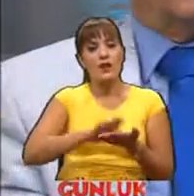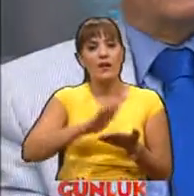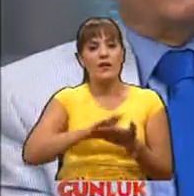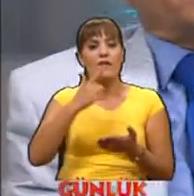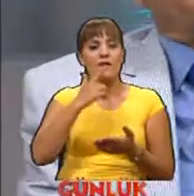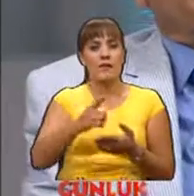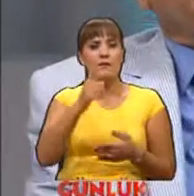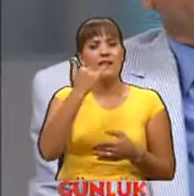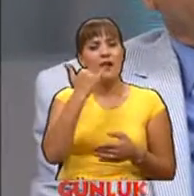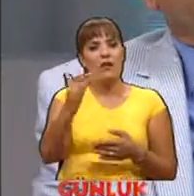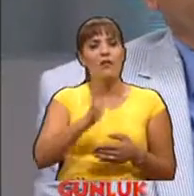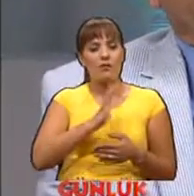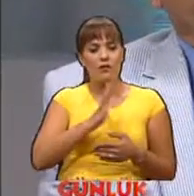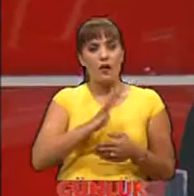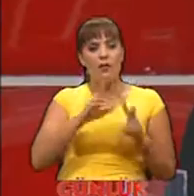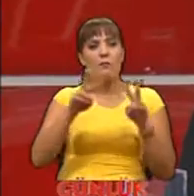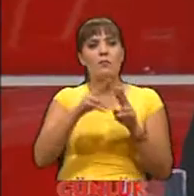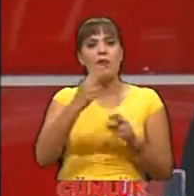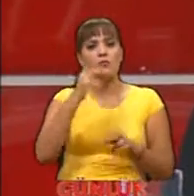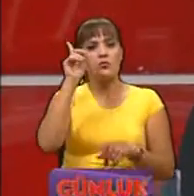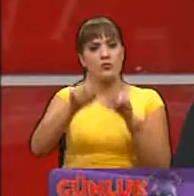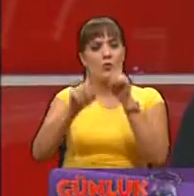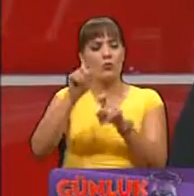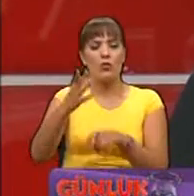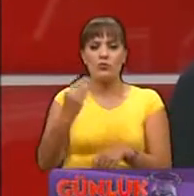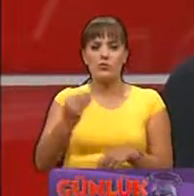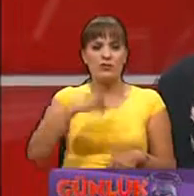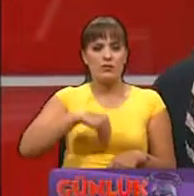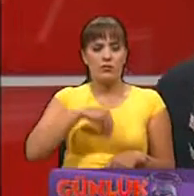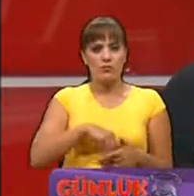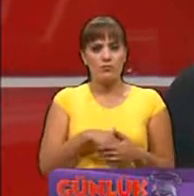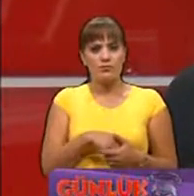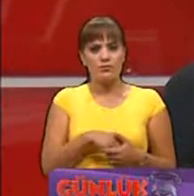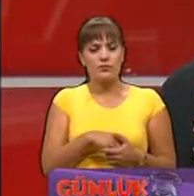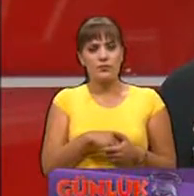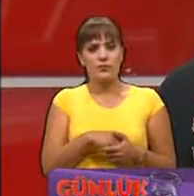ısrar. Anlaşıldı. Evet. Bir telefonumuz var, Mahmure tabii, Hanım'ın soruları tabii olacak sanıyorum. Alo.